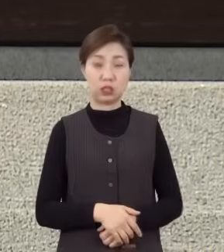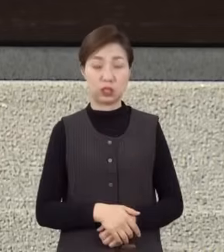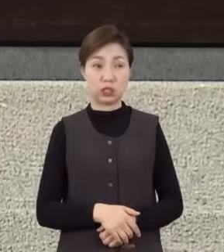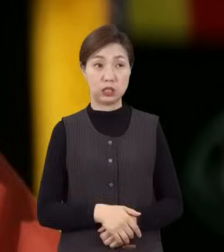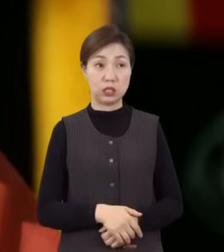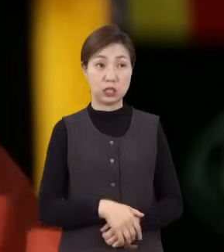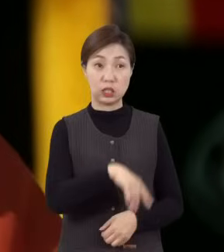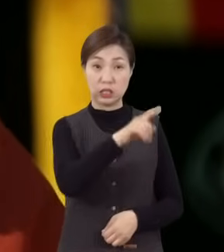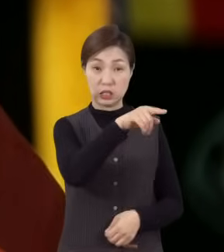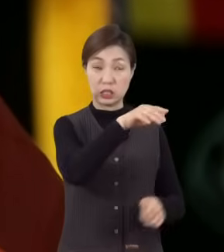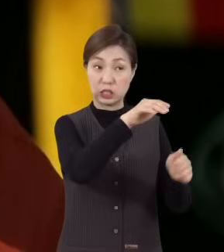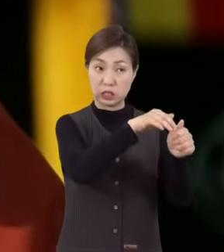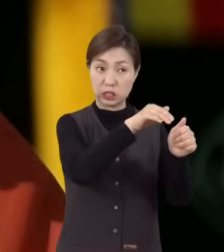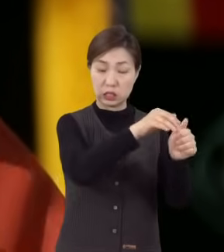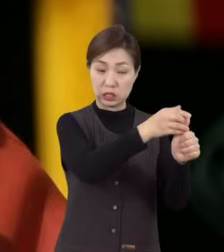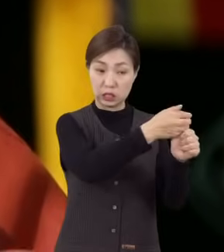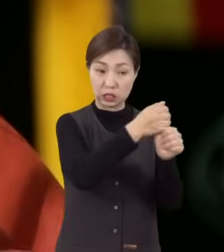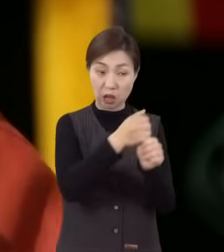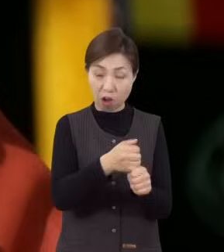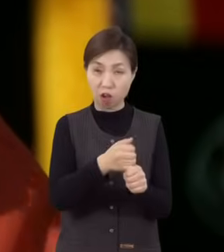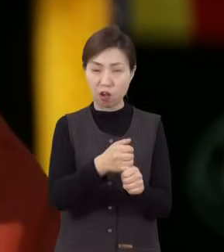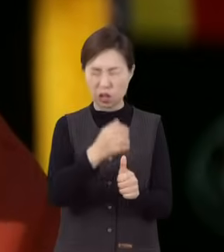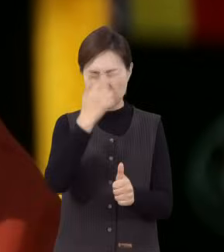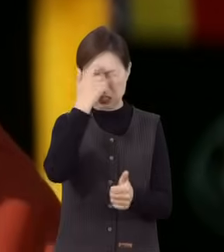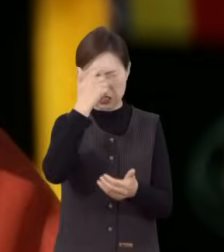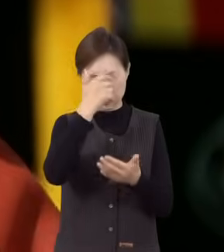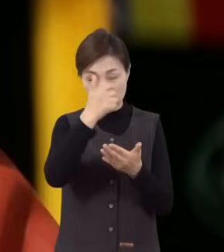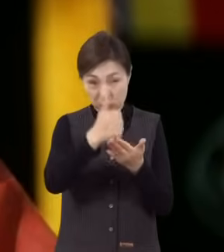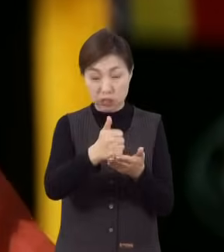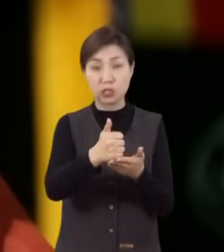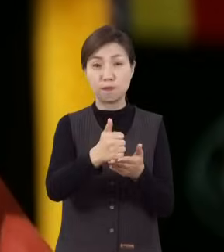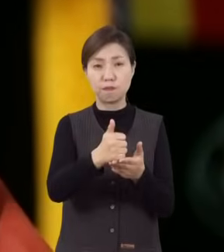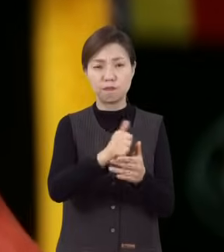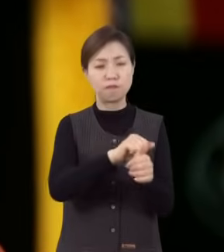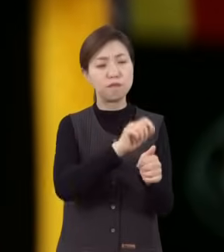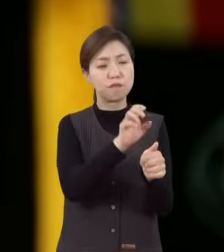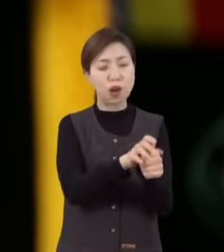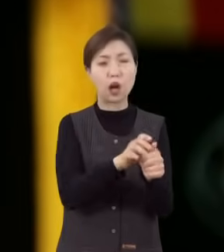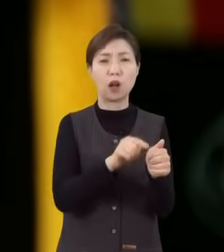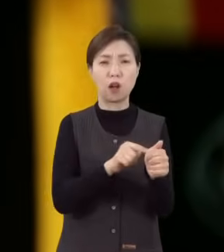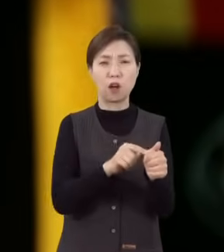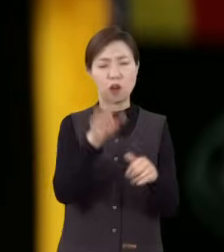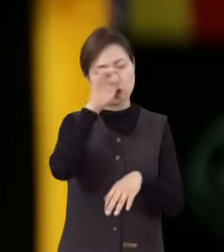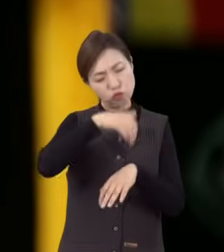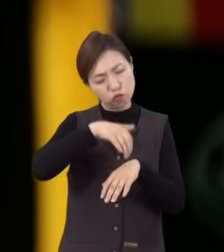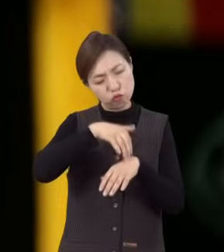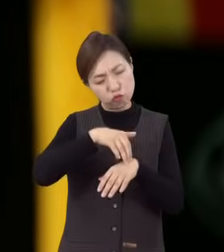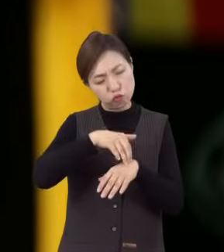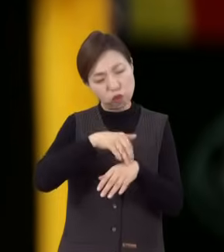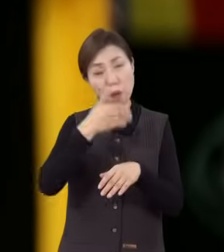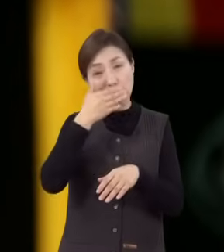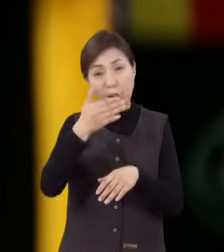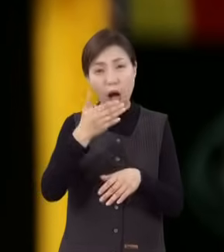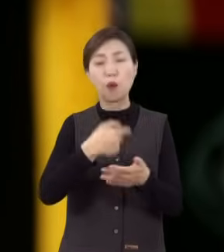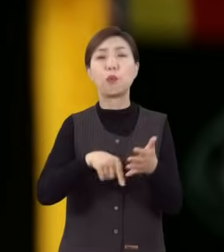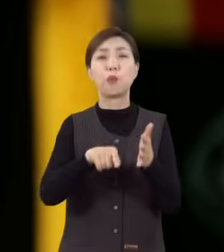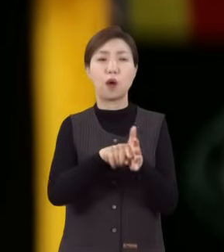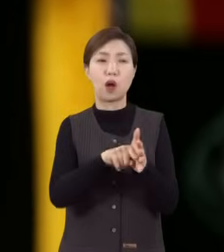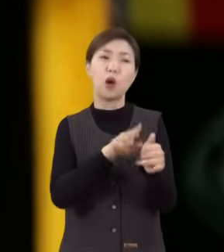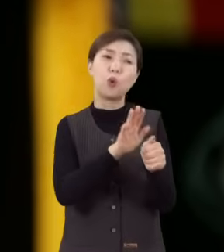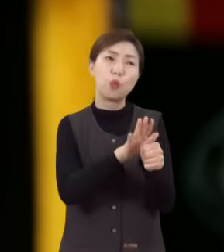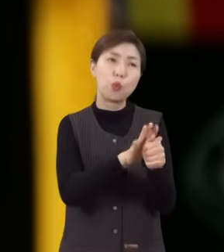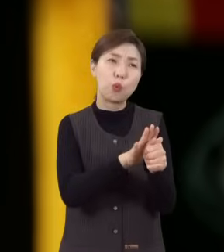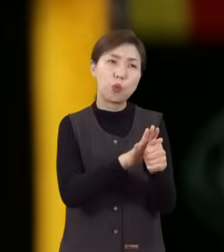불쌍하니 머리 깎여서 출가해서 스님이 되어서 돌을 닦을 수 있게끔